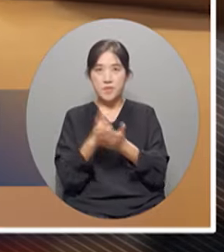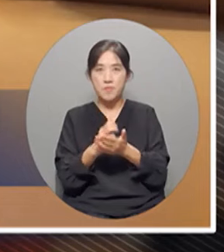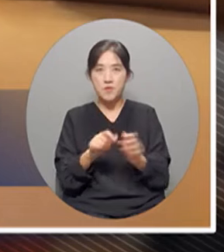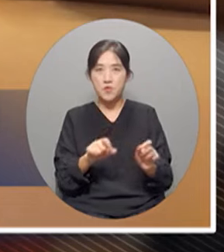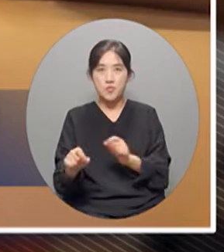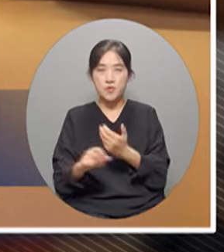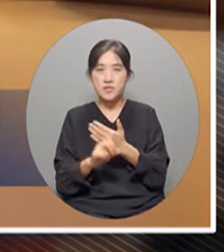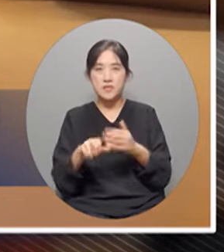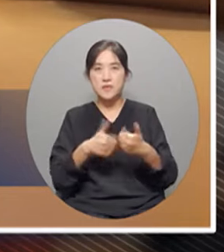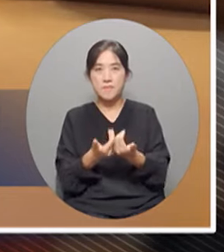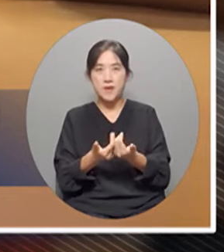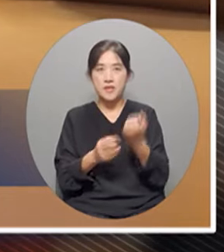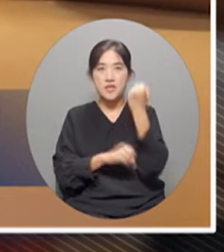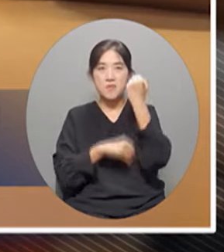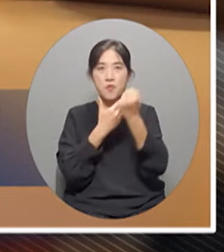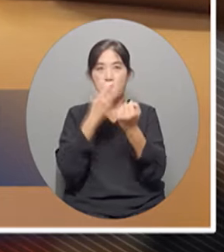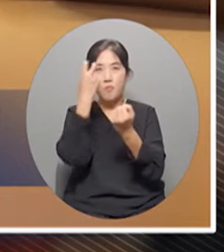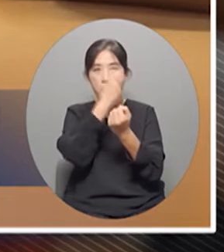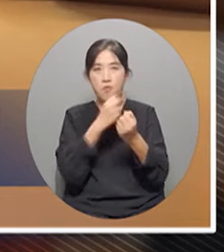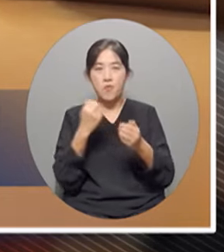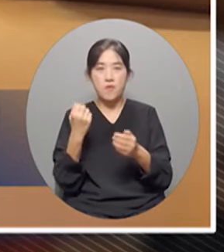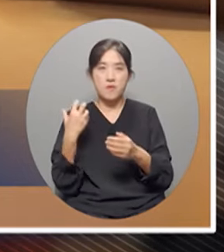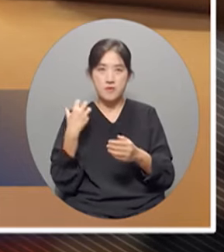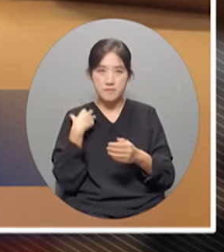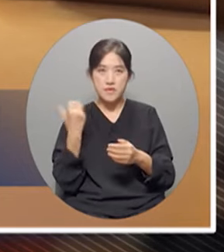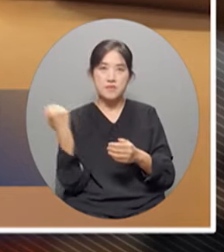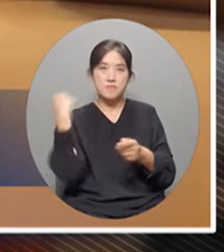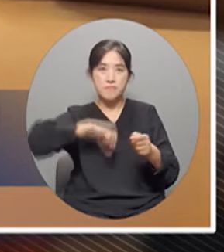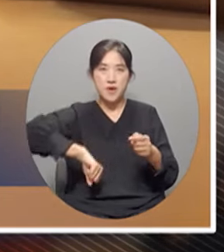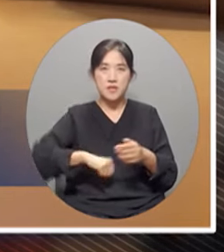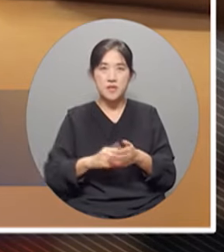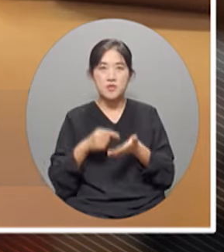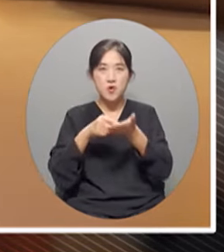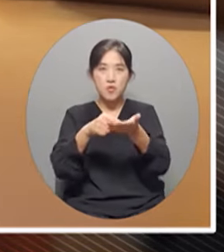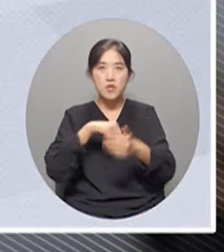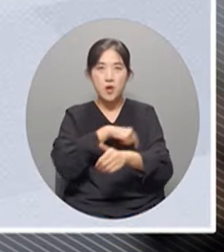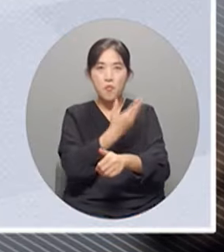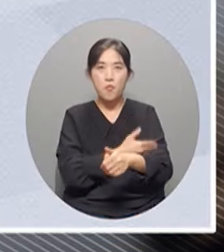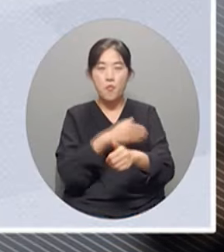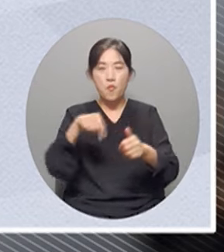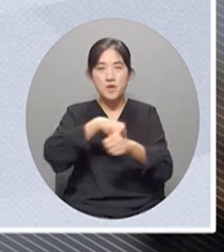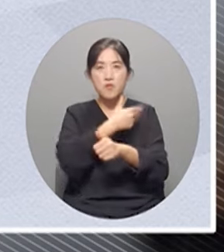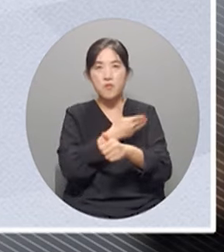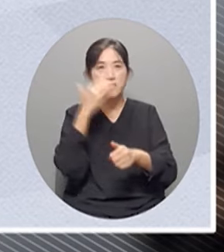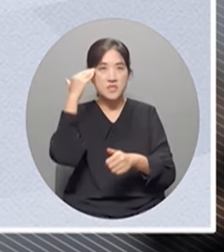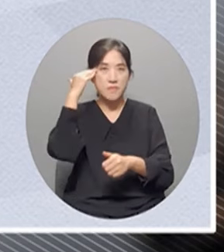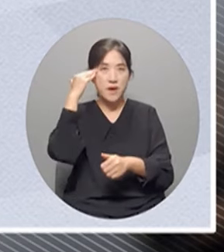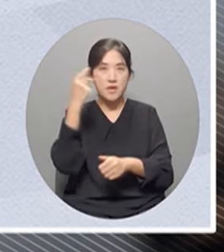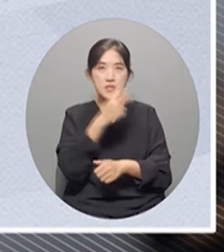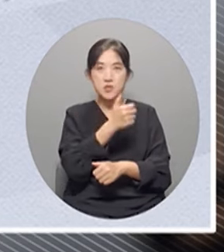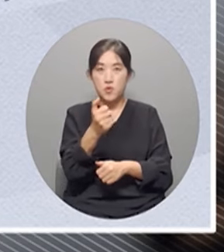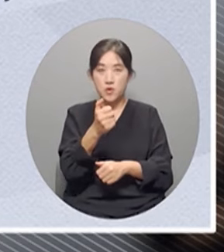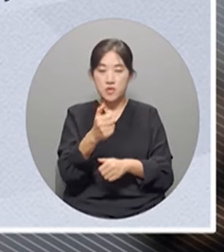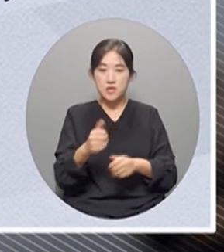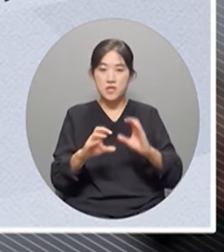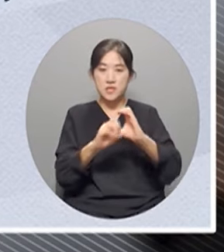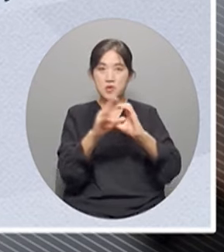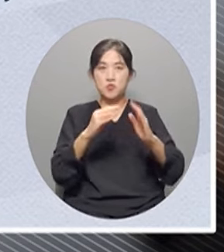기본권 보호 의무를 위반하였으므로 청구인들의 환경권을 침해합니다. 현재는 2050년 탄소중립을